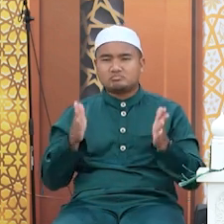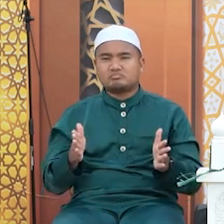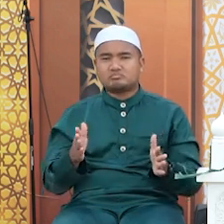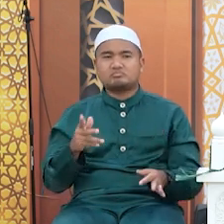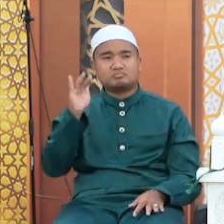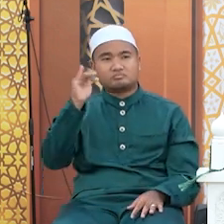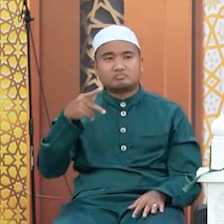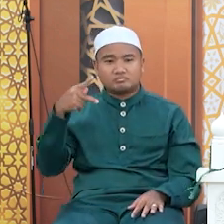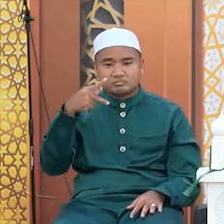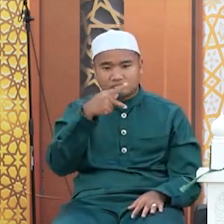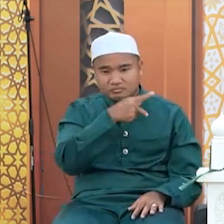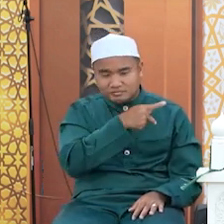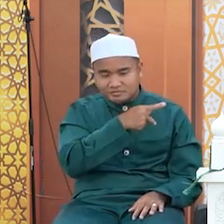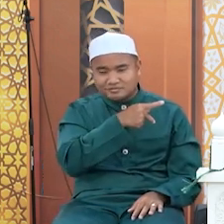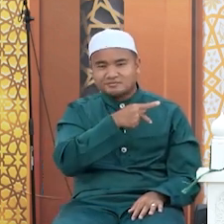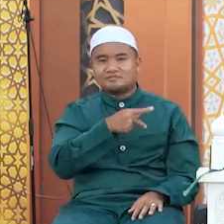kata je.